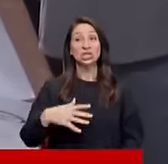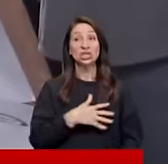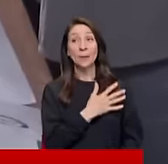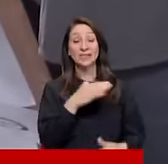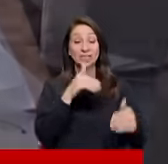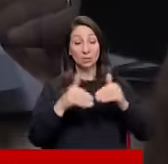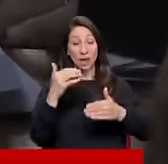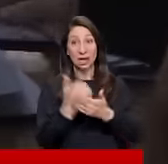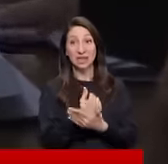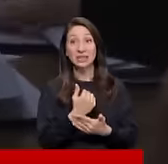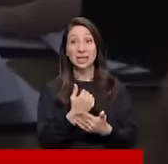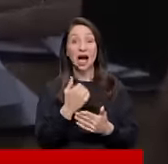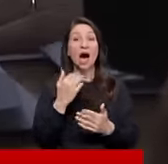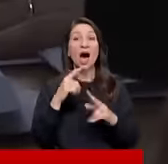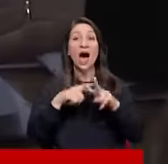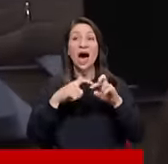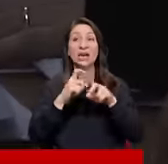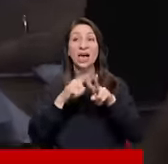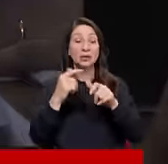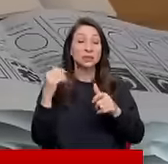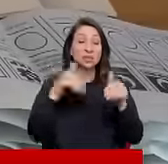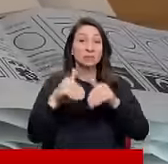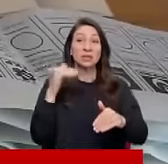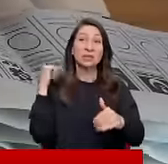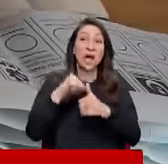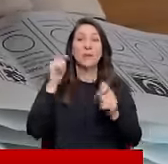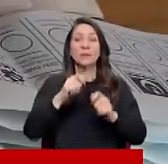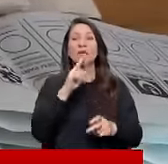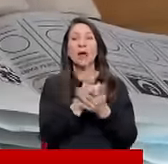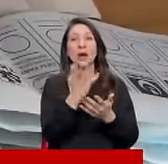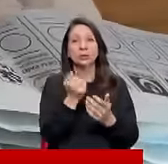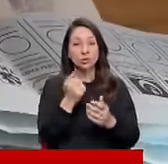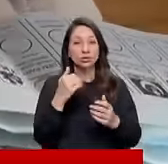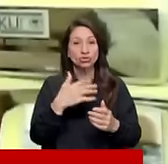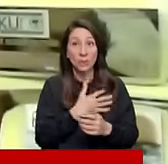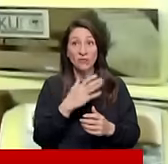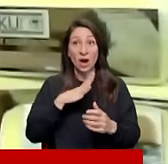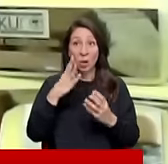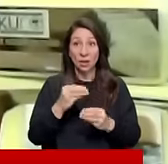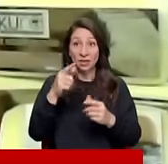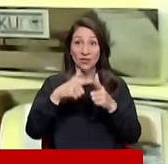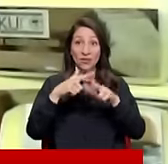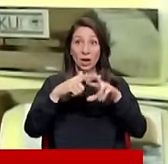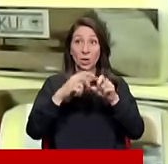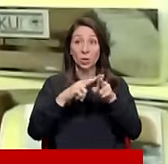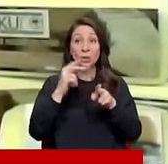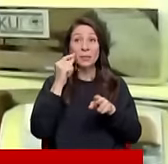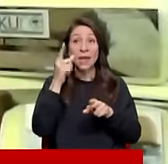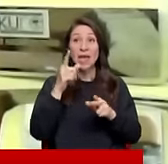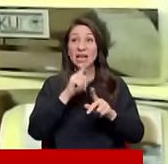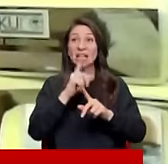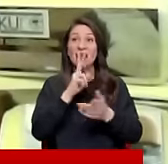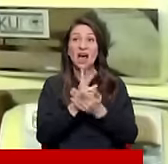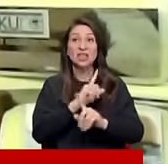CHP'nin seçimi kazandığı Ardahan'da seçimin tekrarlanması kararı alındı. CHP adayı ve mevcut belediye başkanı Faruk Demir karara itiraz